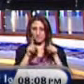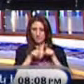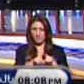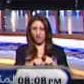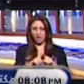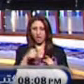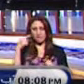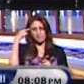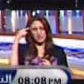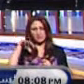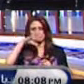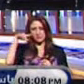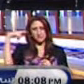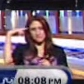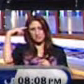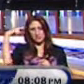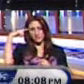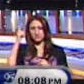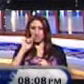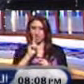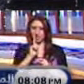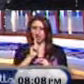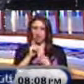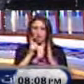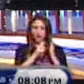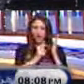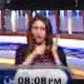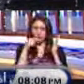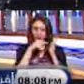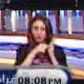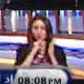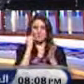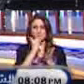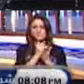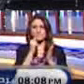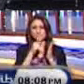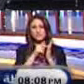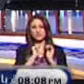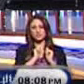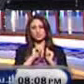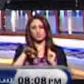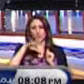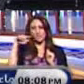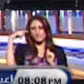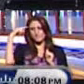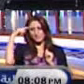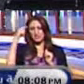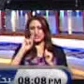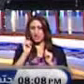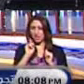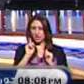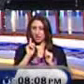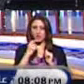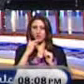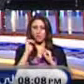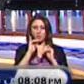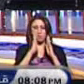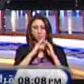الغاب، وترك مكانه لكل من هب ودب يفرض قانونه الخاص على الناس. هيبة